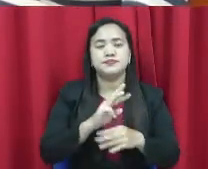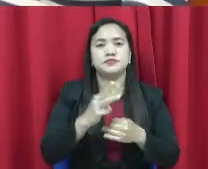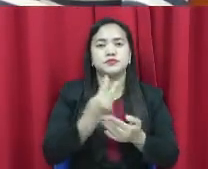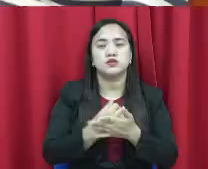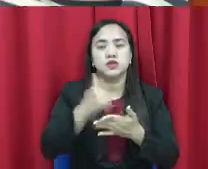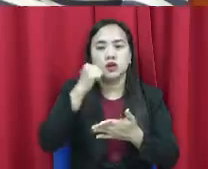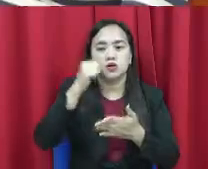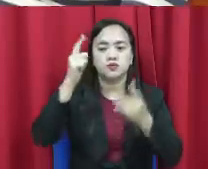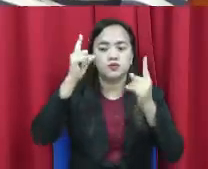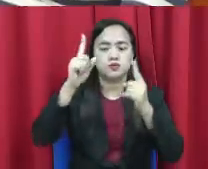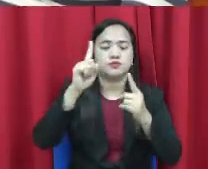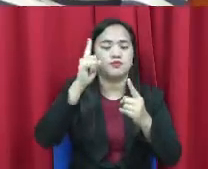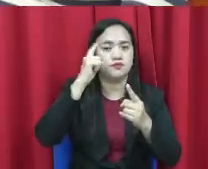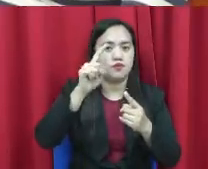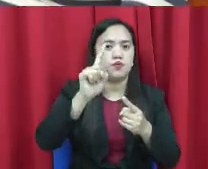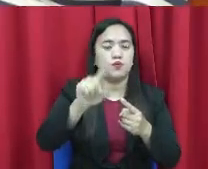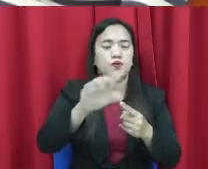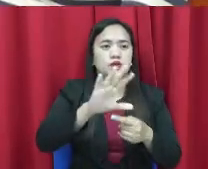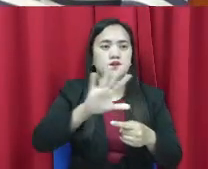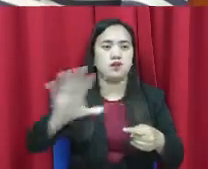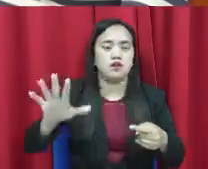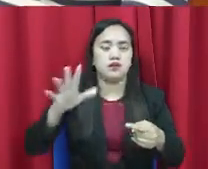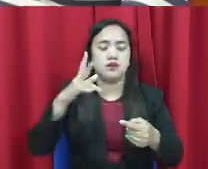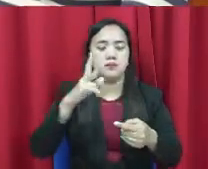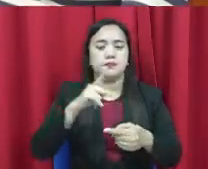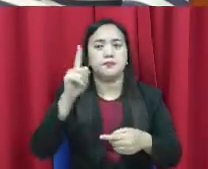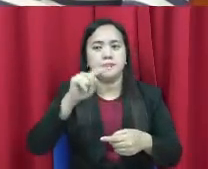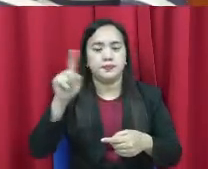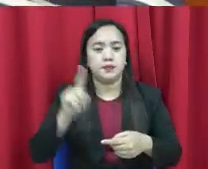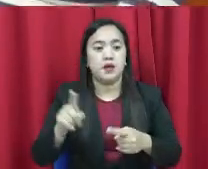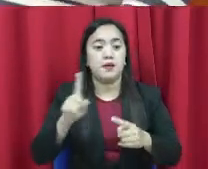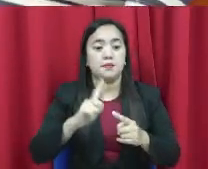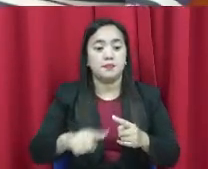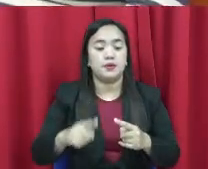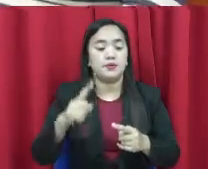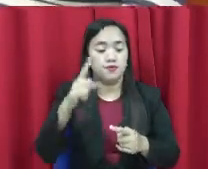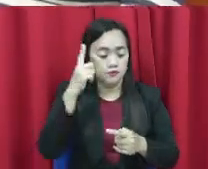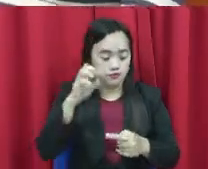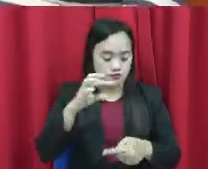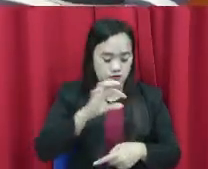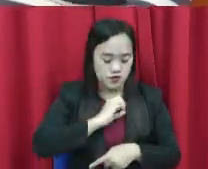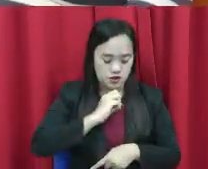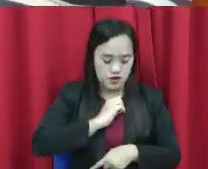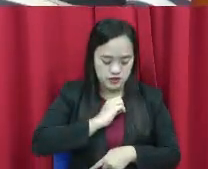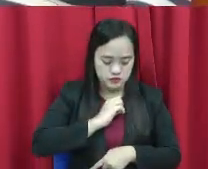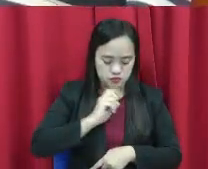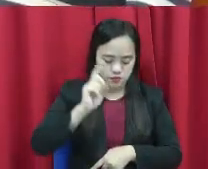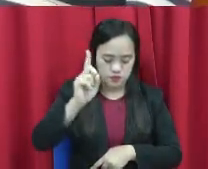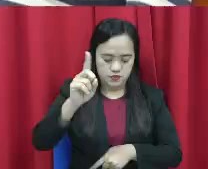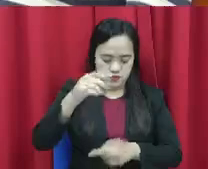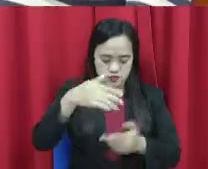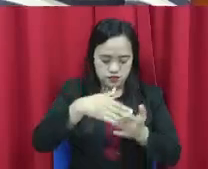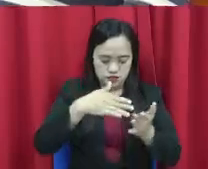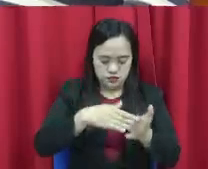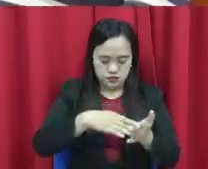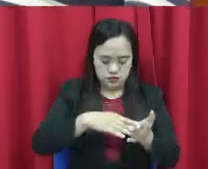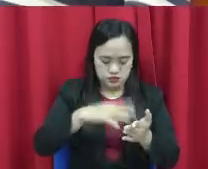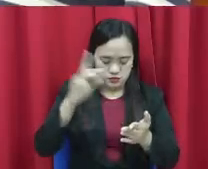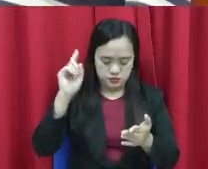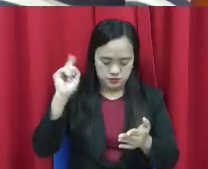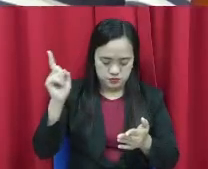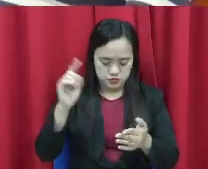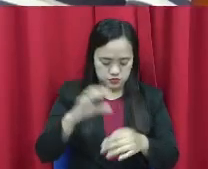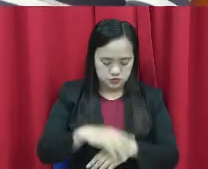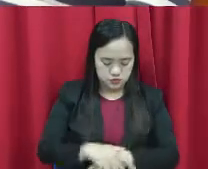for 100% pero sa atin po Ta 1% pwede pa natin iexcel yan pwede pa tayong mag-ex sa